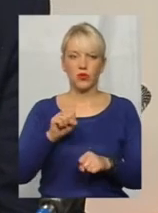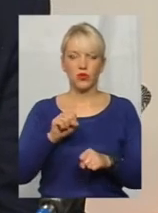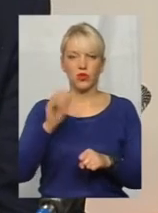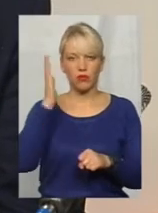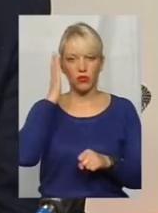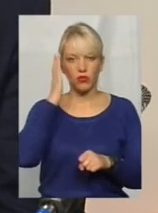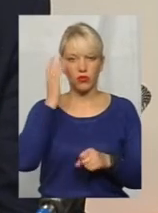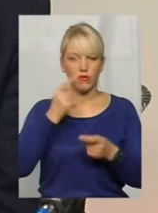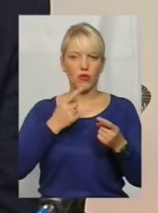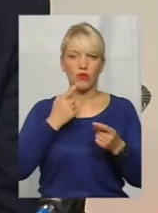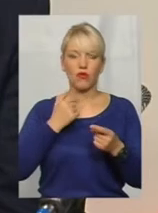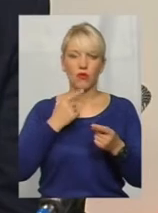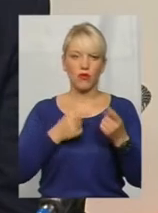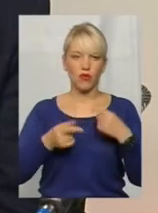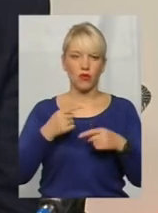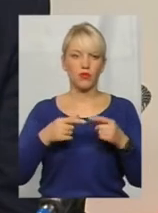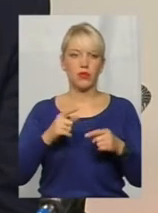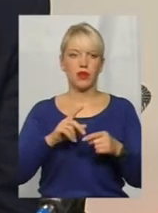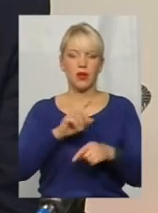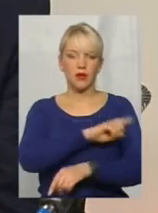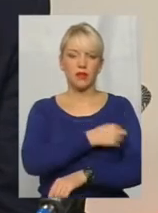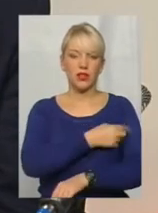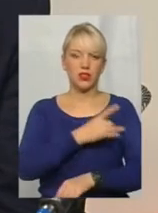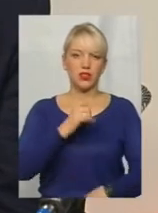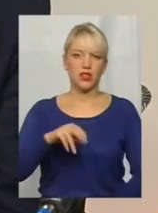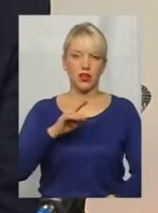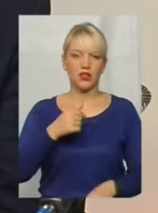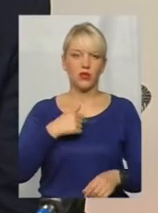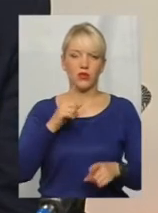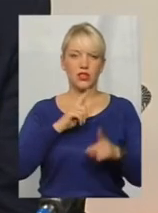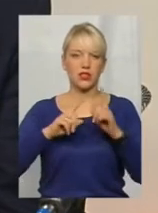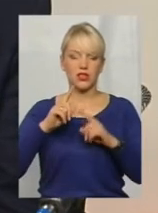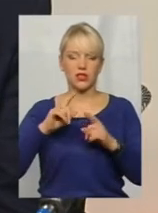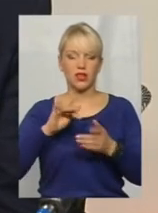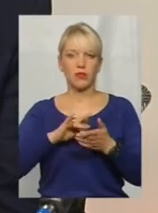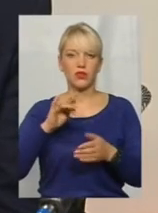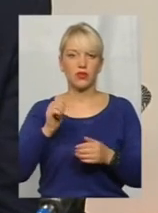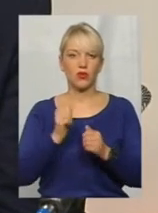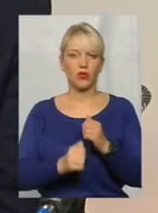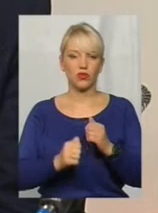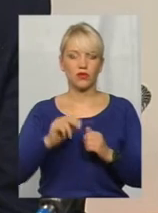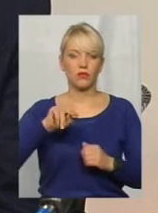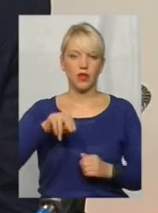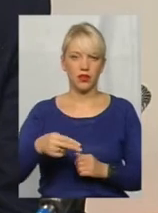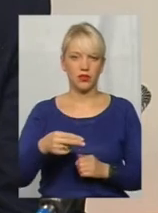мозкового кровообігу, медична рада в нас засідає по центру кожен